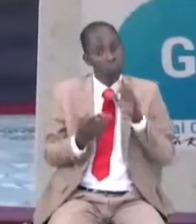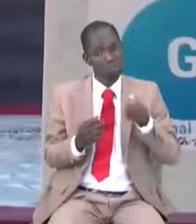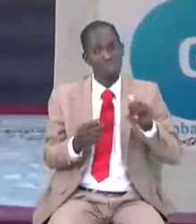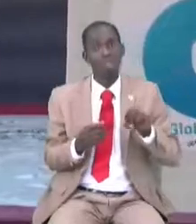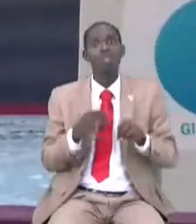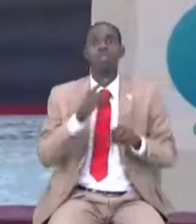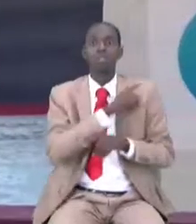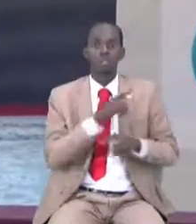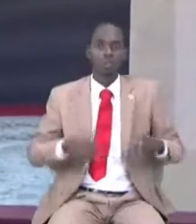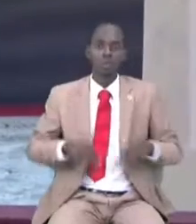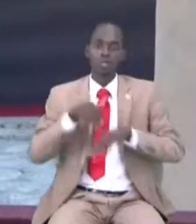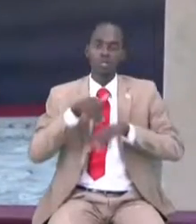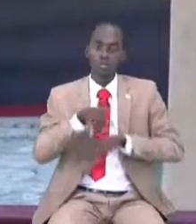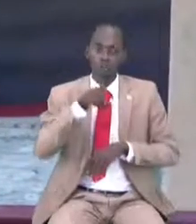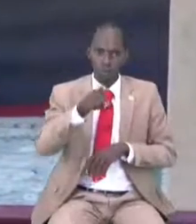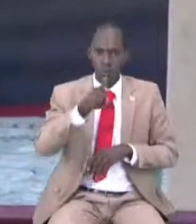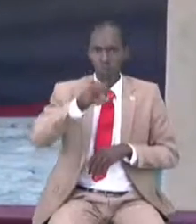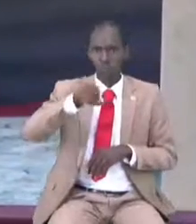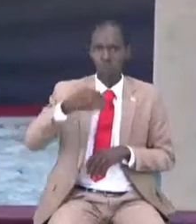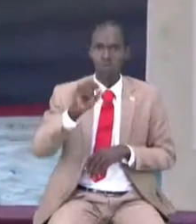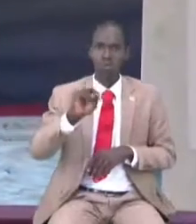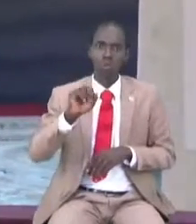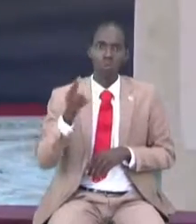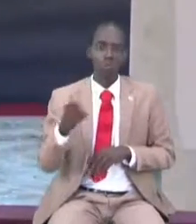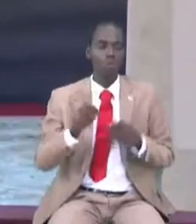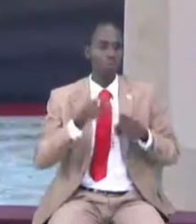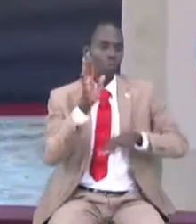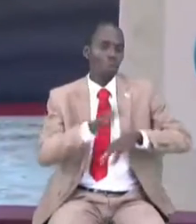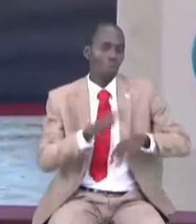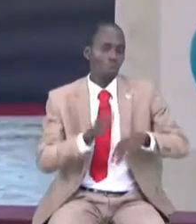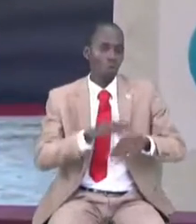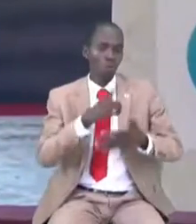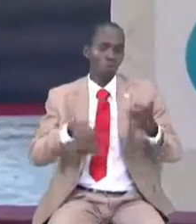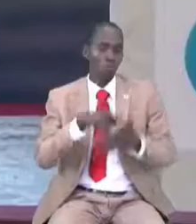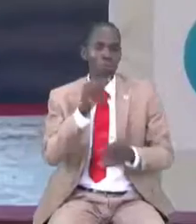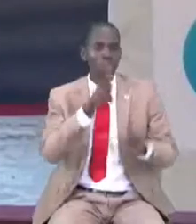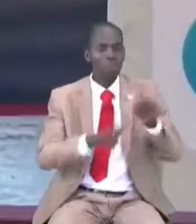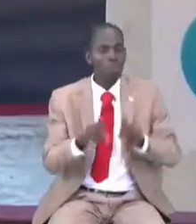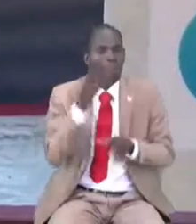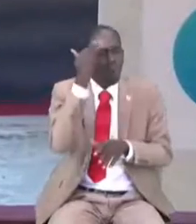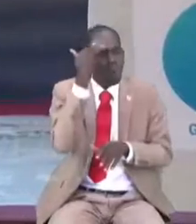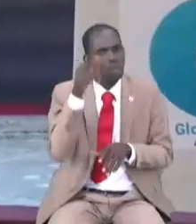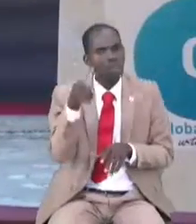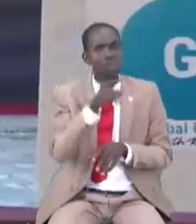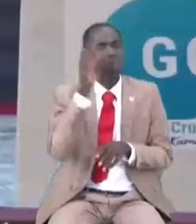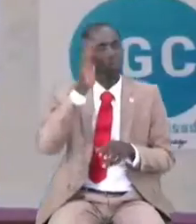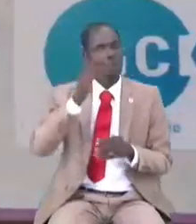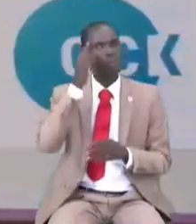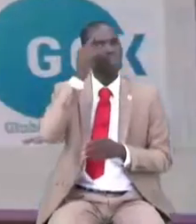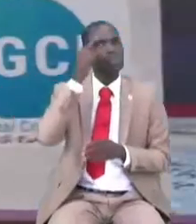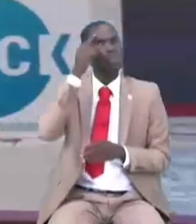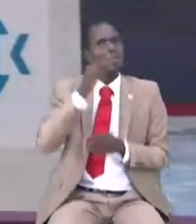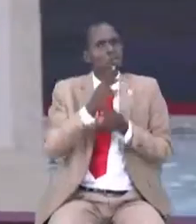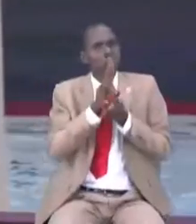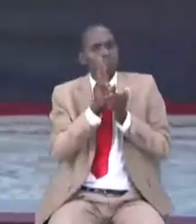je t'ai envoyé les avertir afin qu'ils pensent à leur voix et qu'ils se repentent. Et s'ils se repentent, la véritable pensée de